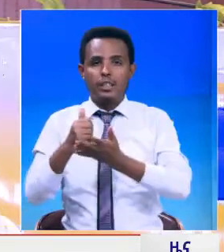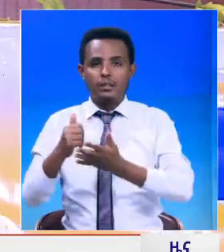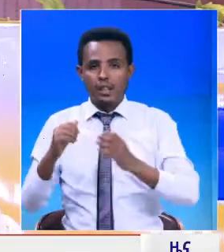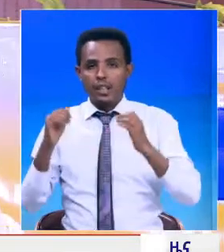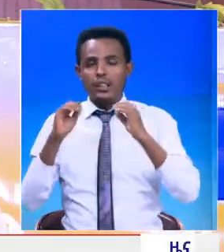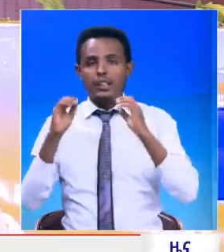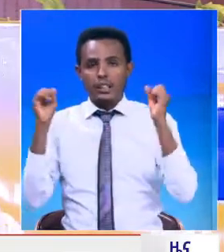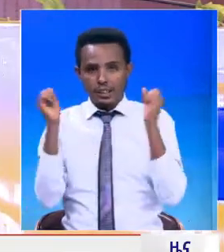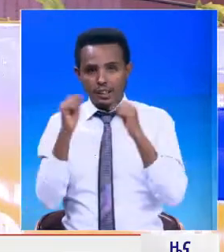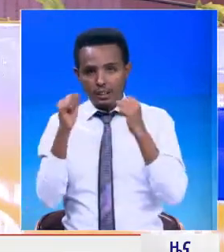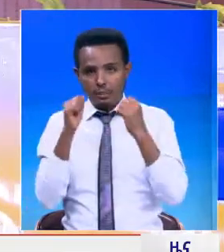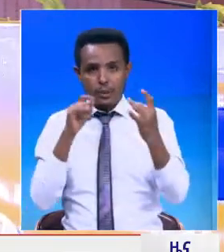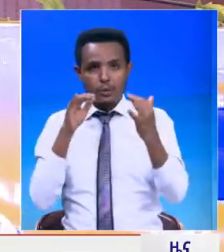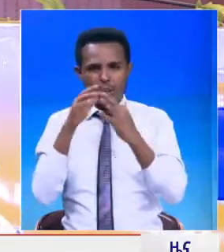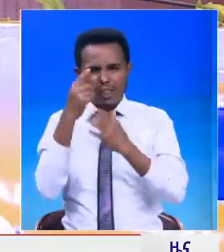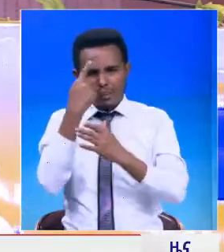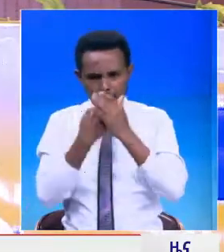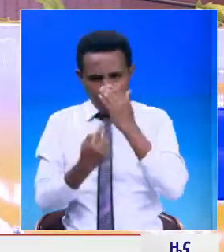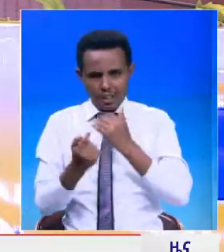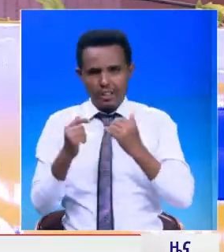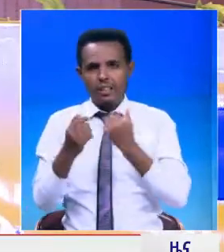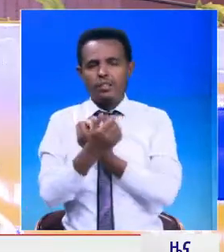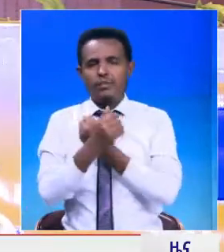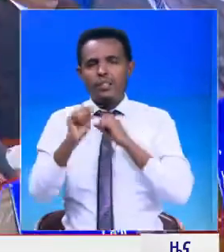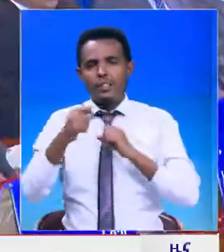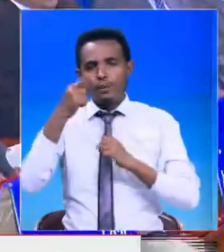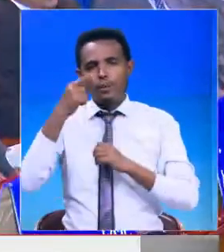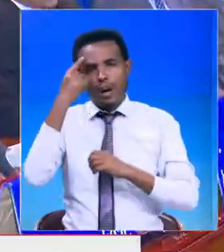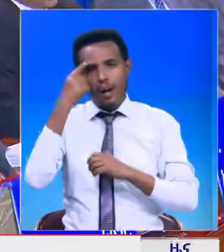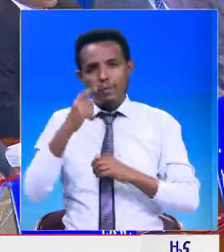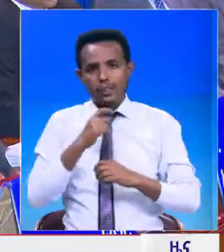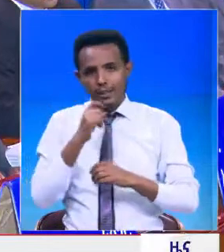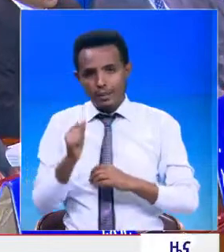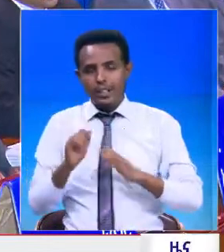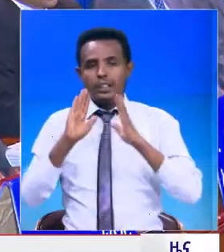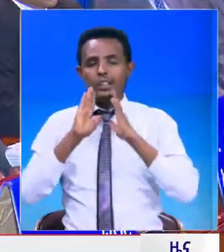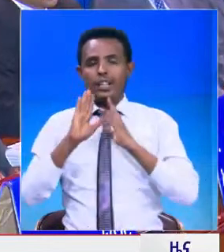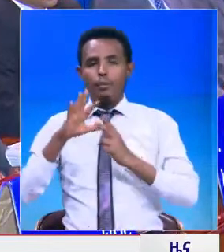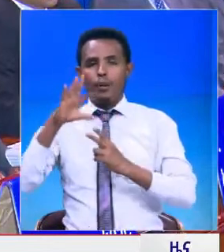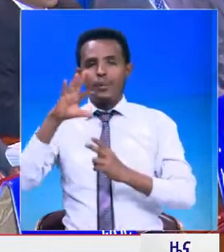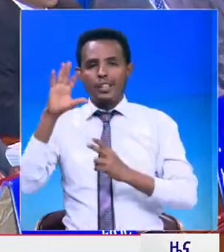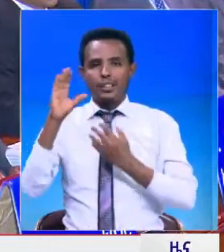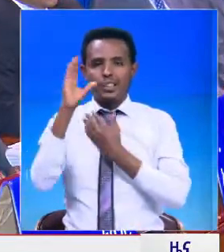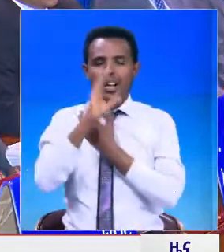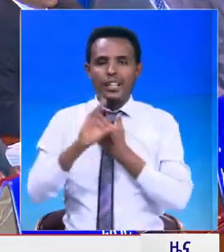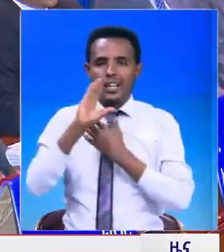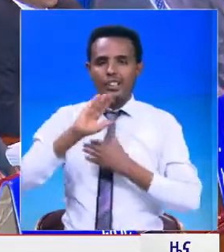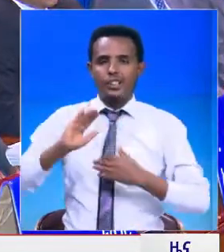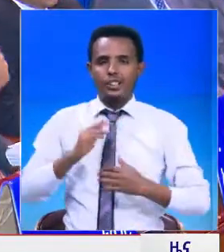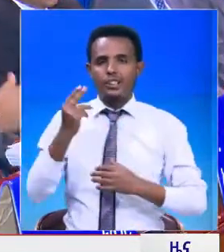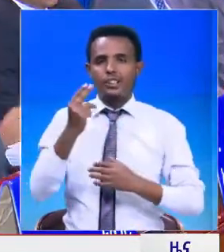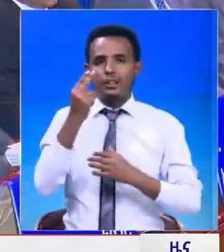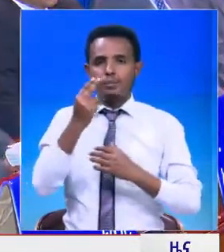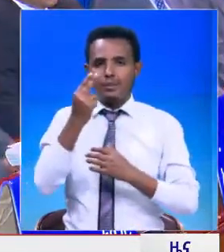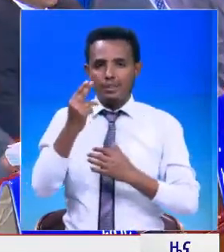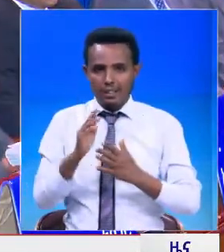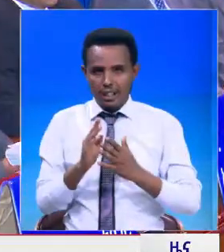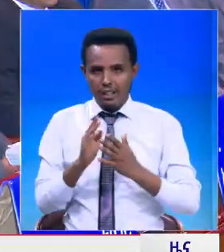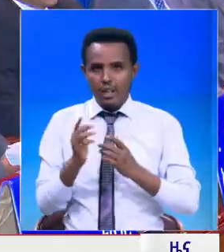ግጭትን በጦርነት ብቻ ይፈታል ብሎ አያምንም። የሰላም አማራጩ የሀገራችንን ጥቅምና